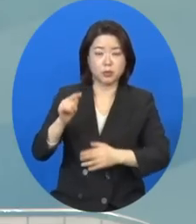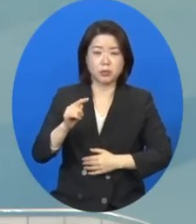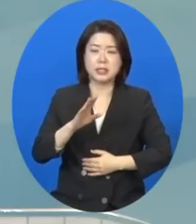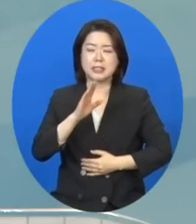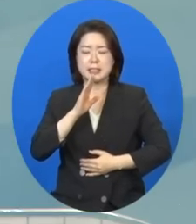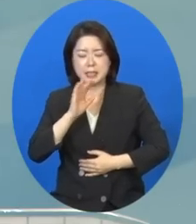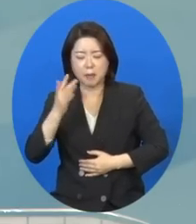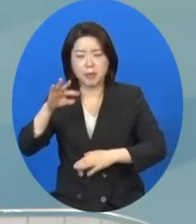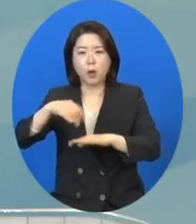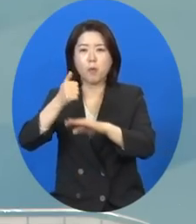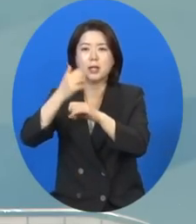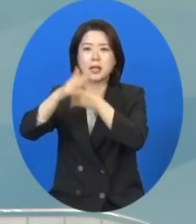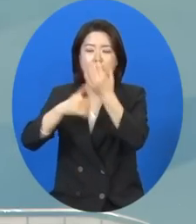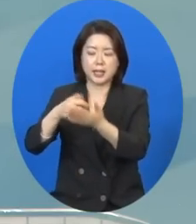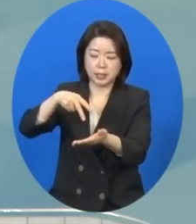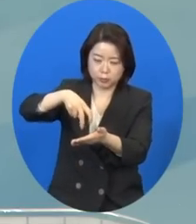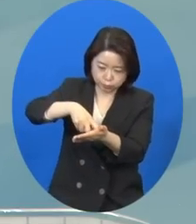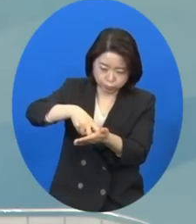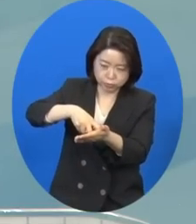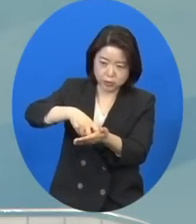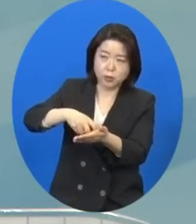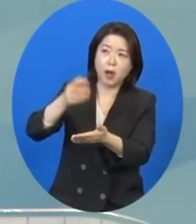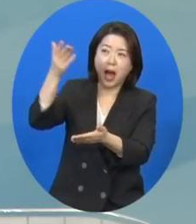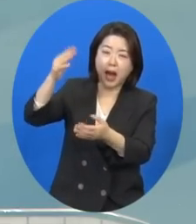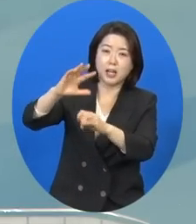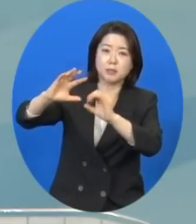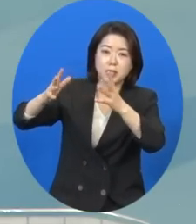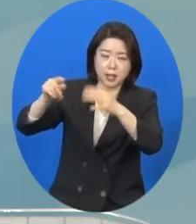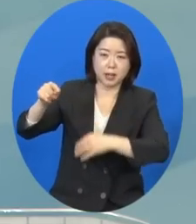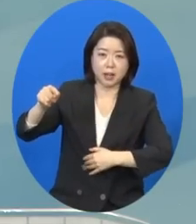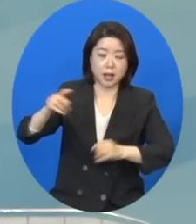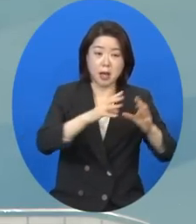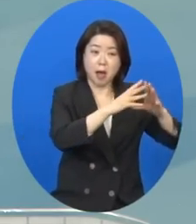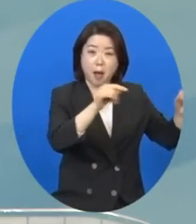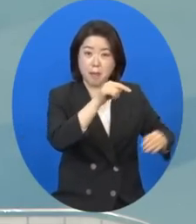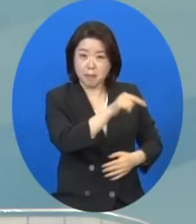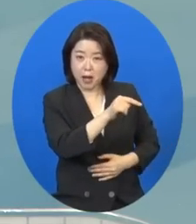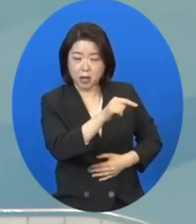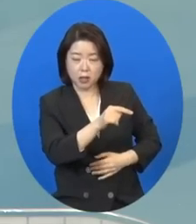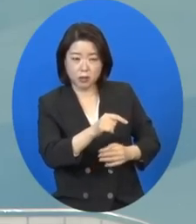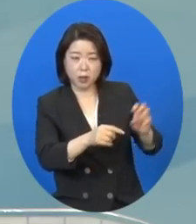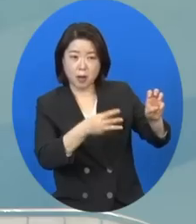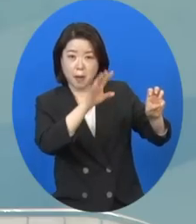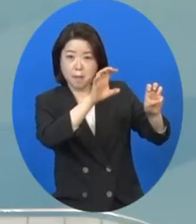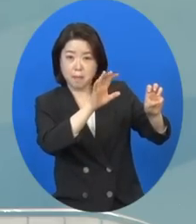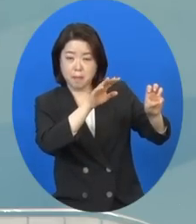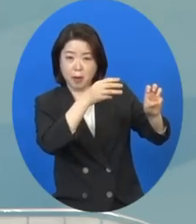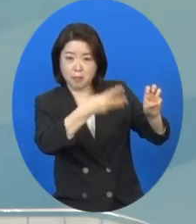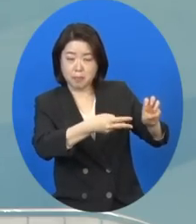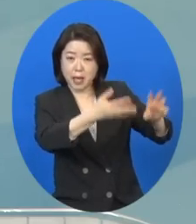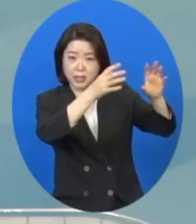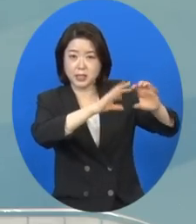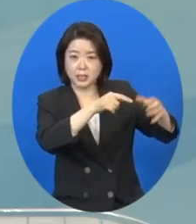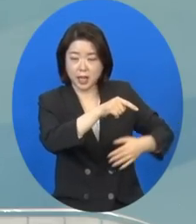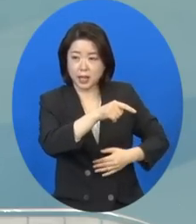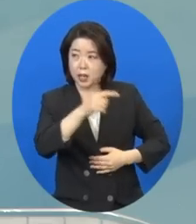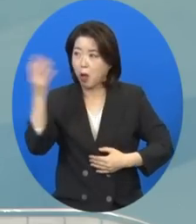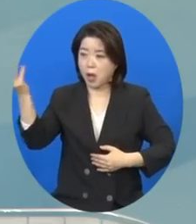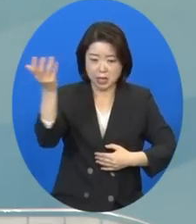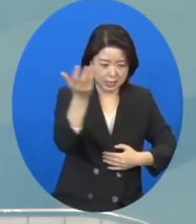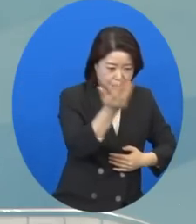하나님께 무릎을 꿇고 그분의 나라가이 정말 바벨론과 같은 페르시아 같은 제국 가운데 임하게